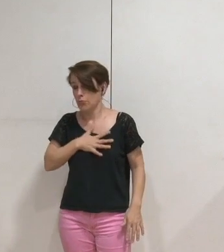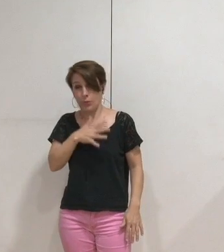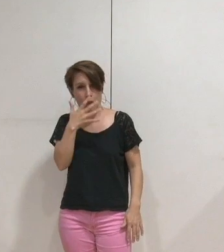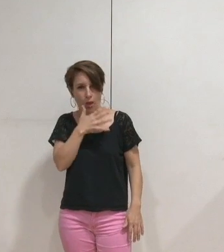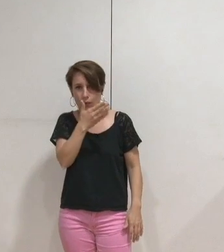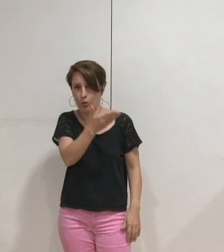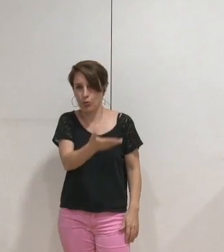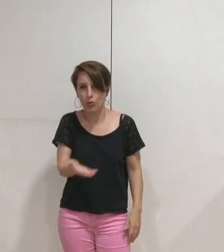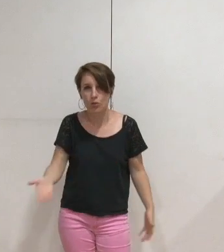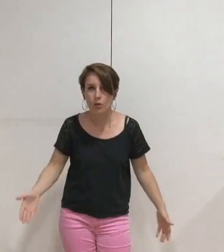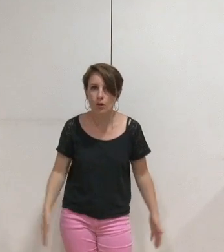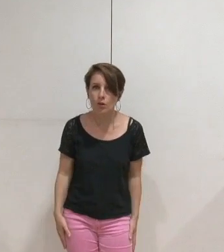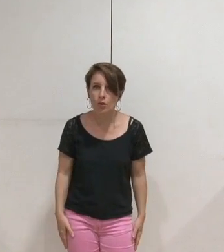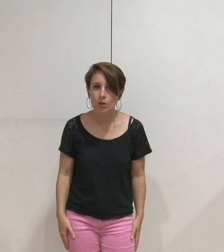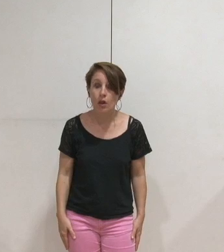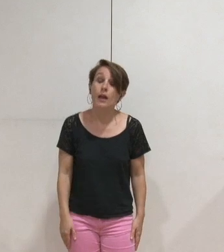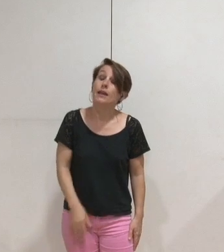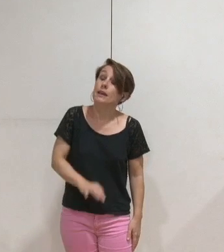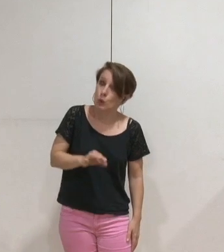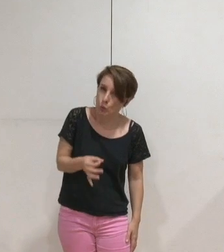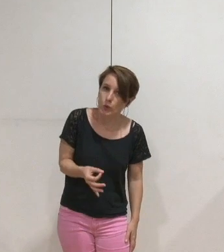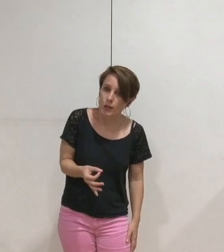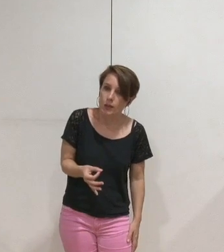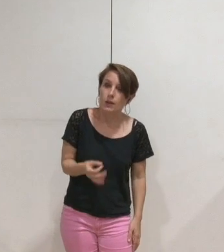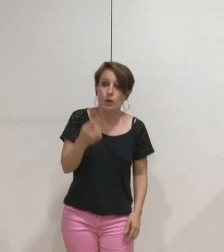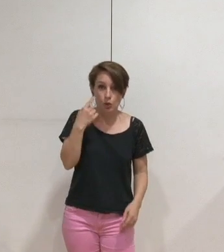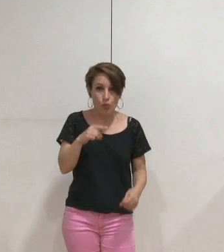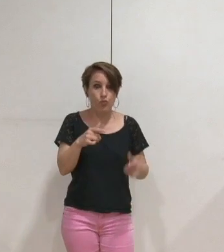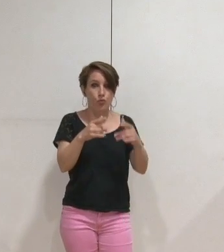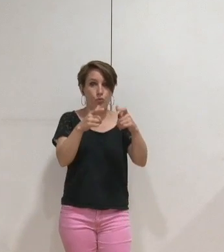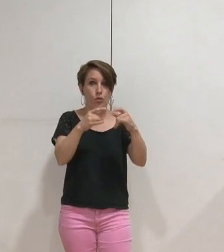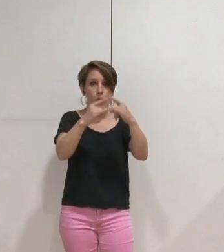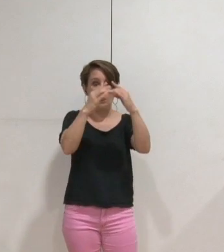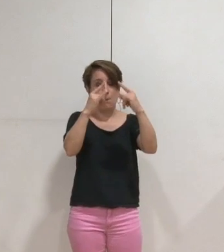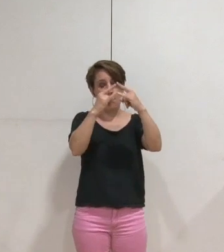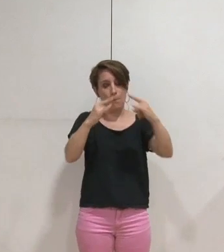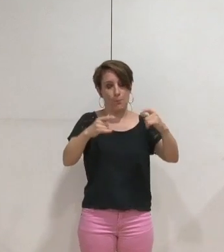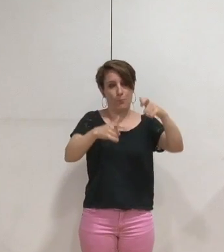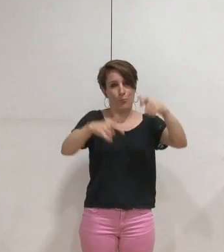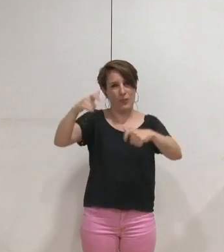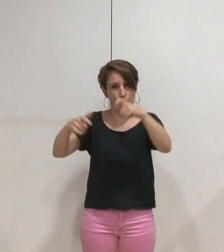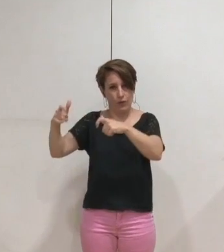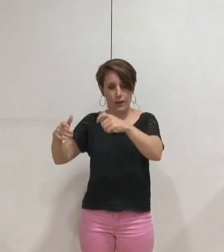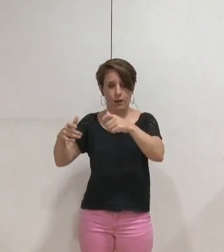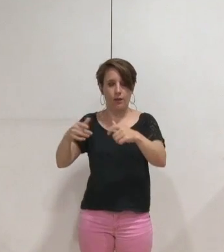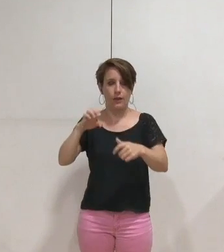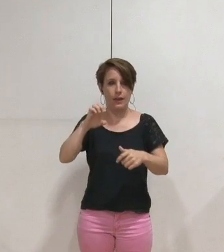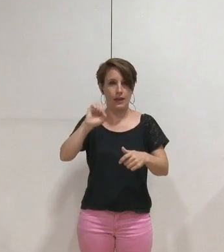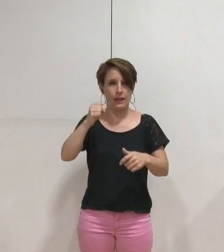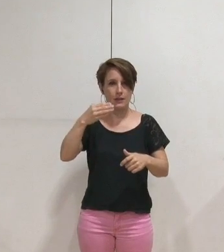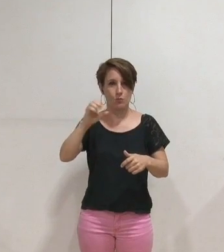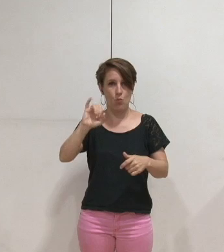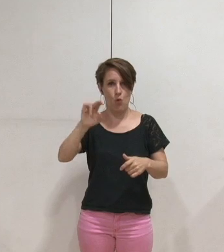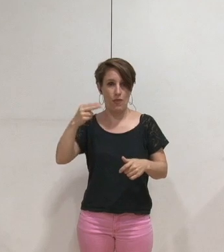oui nous avons sur le bidonville d'esmonin essayer de travailler avec les